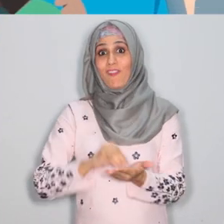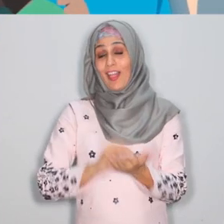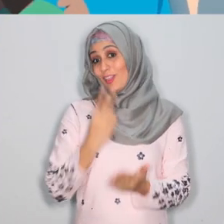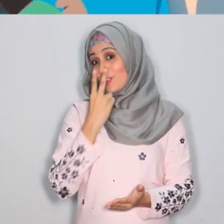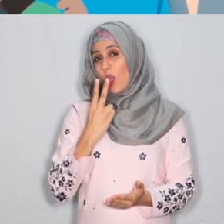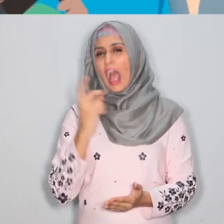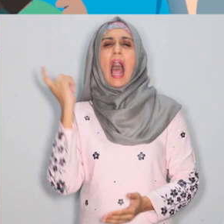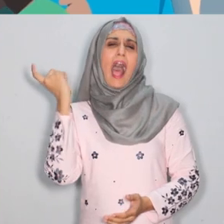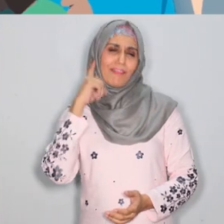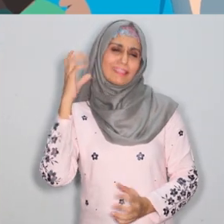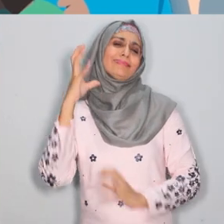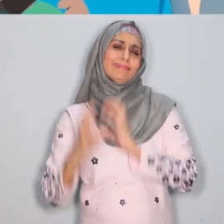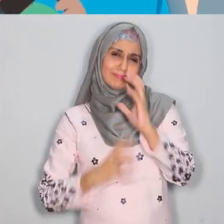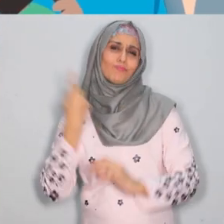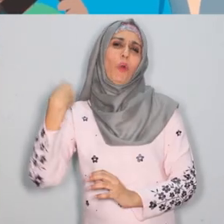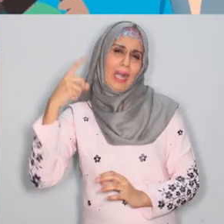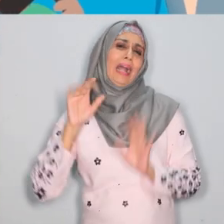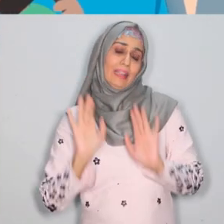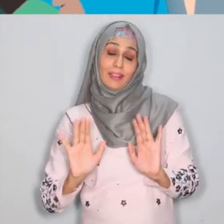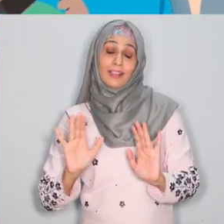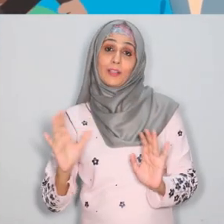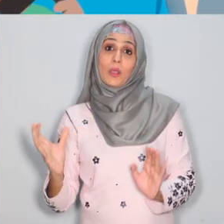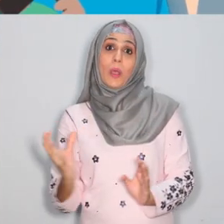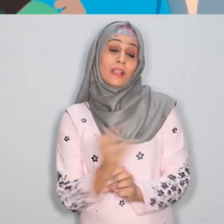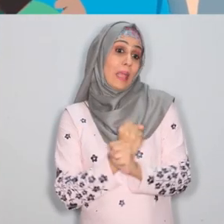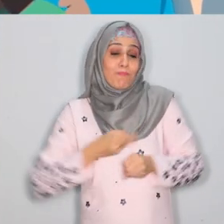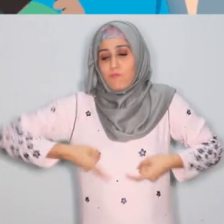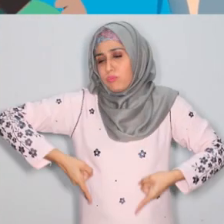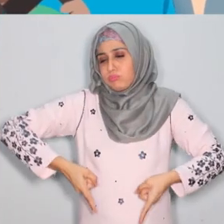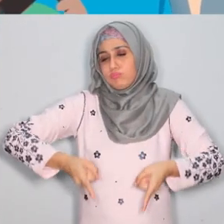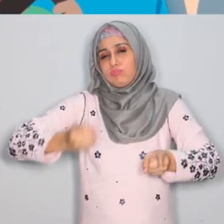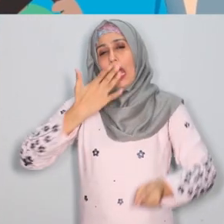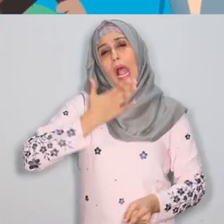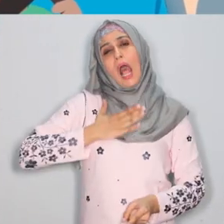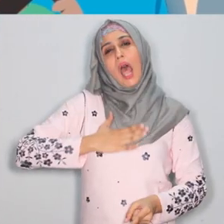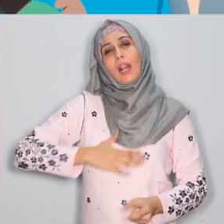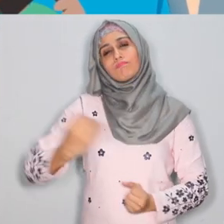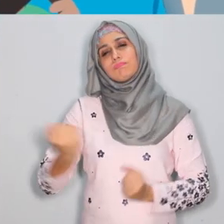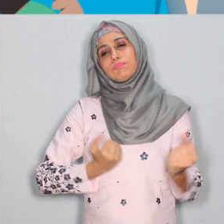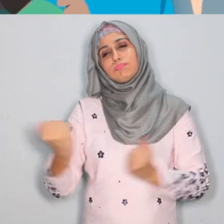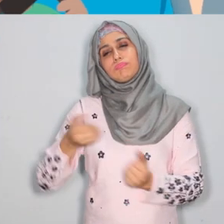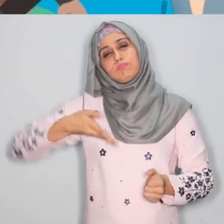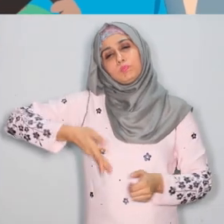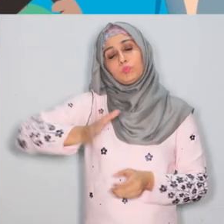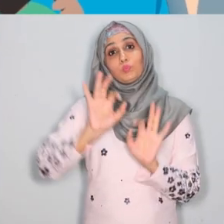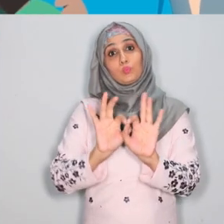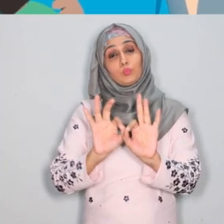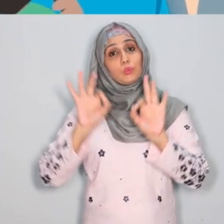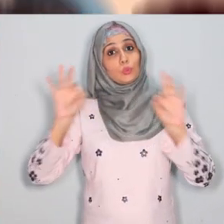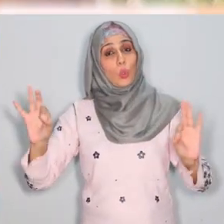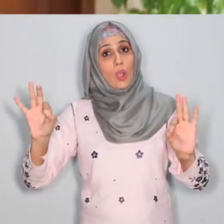कमाल, फट फट ठक ठक तो की, लेकिन पूरा रास्ता बहुत आराम से पार कर